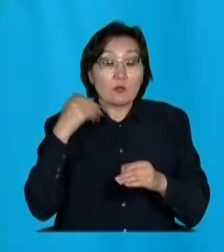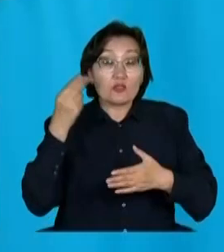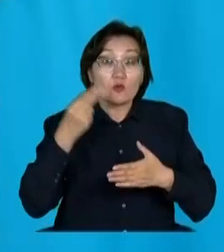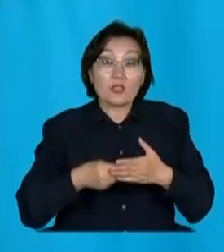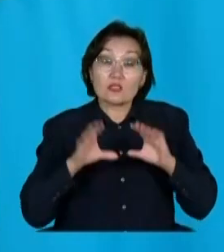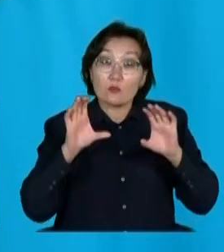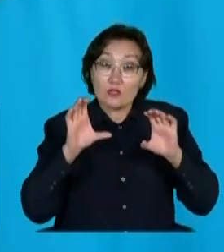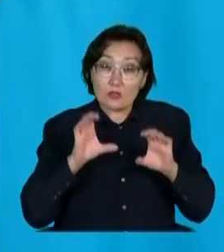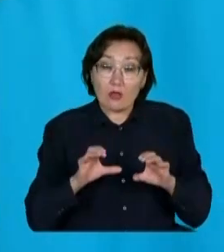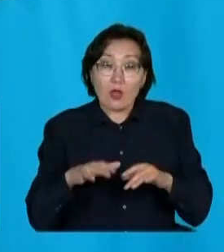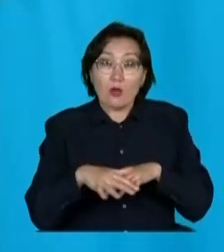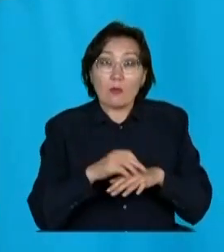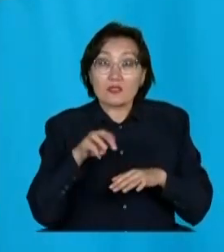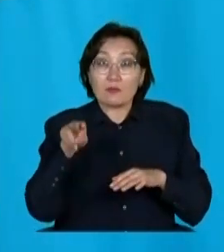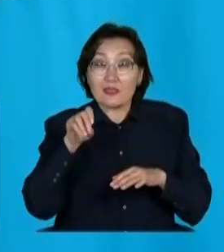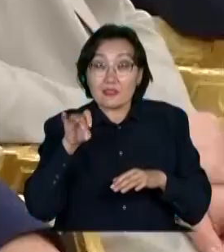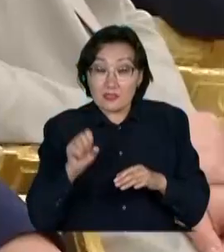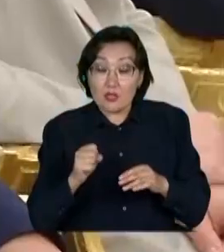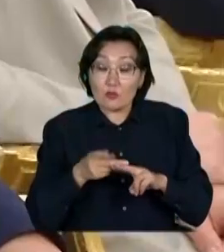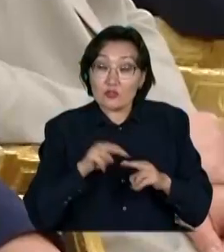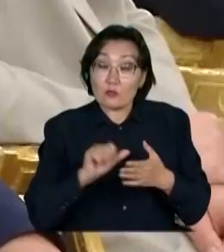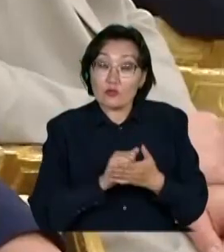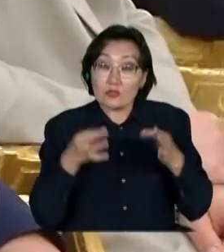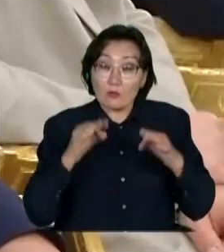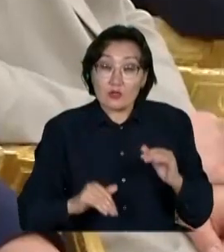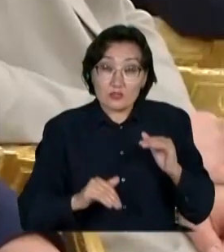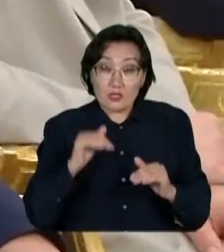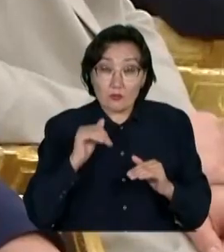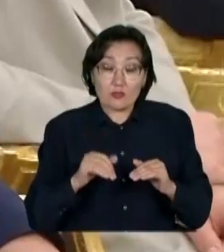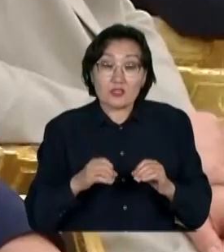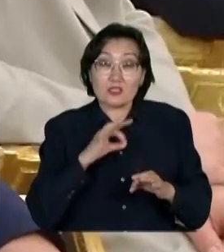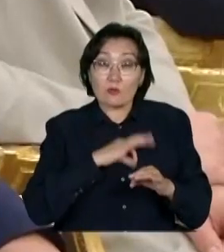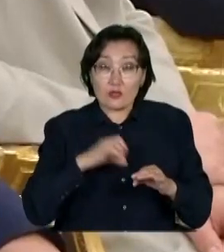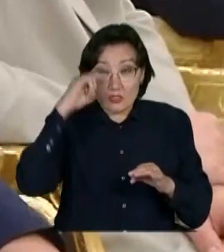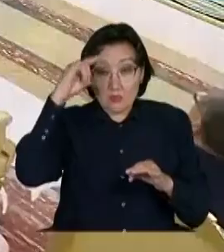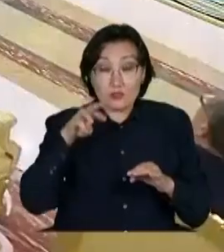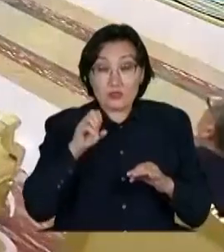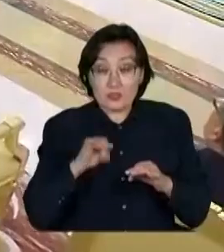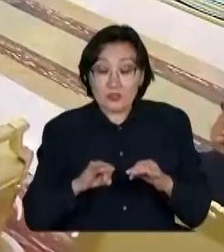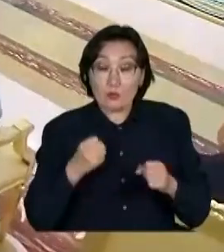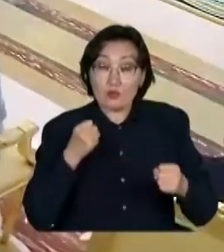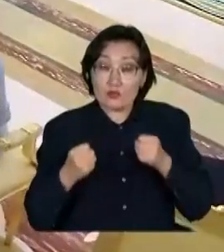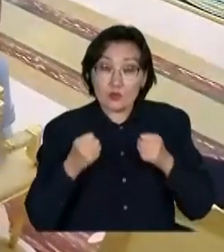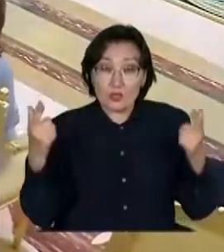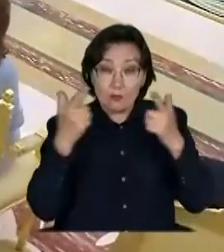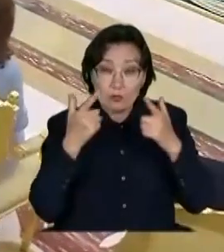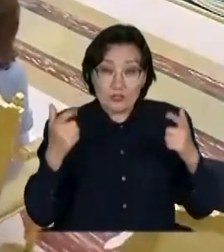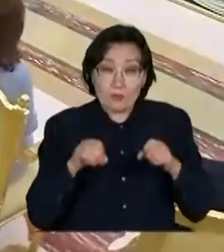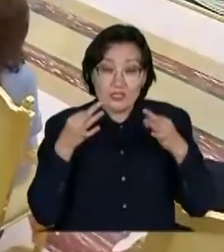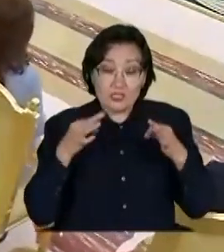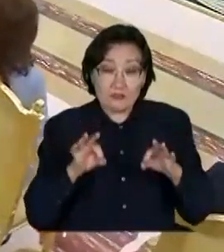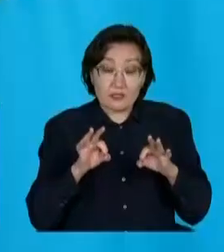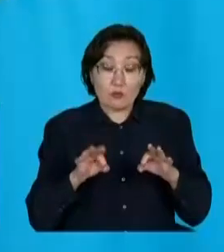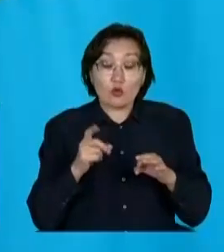подписанном законе о масс-медиа. Этот документ позволит повысить потенциал казахстанских СМИ и укрепить информационную